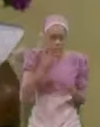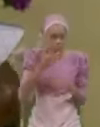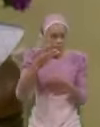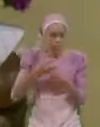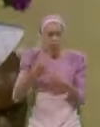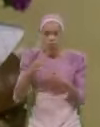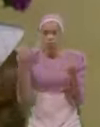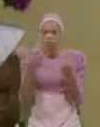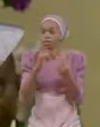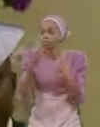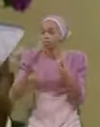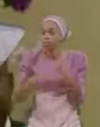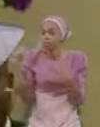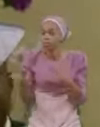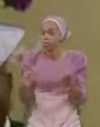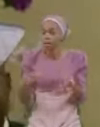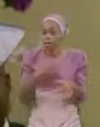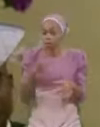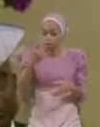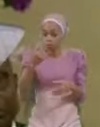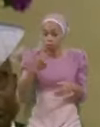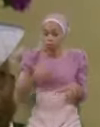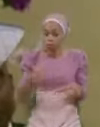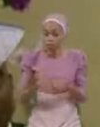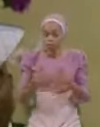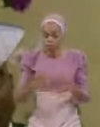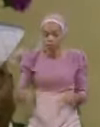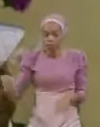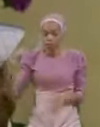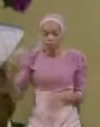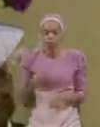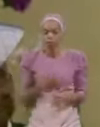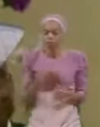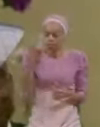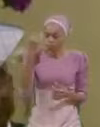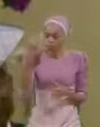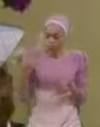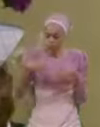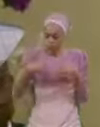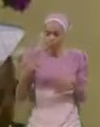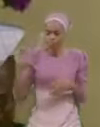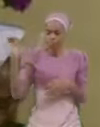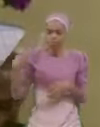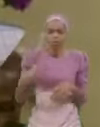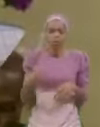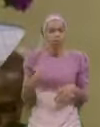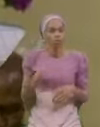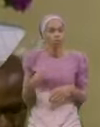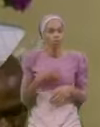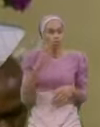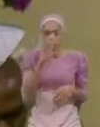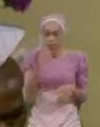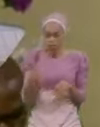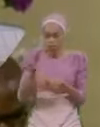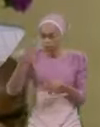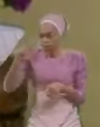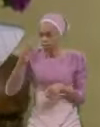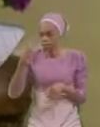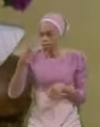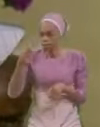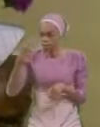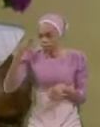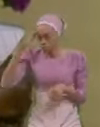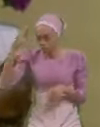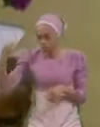péché c'est la mort nous en tant qu'enfant de Dieu nous avons reçu la lumière nous devons comme ce Samaritains voyz des pécheurs en route les